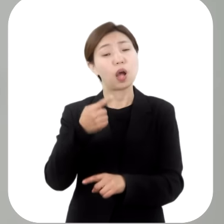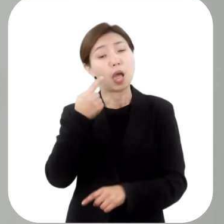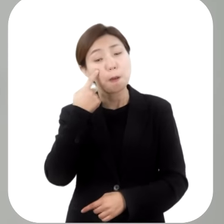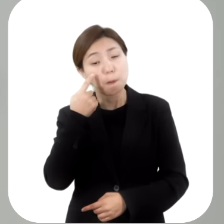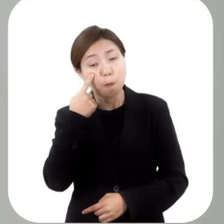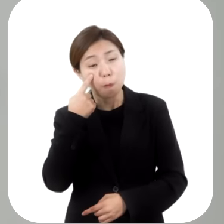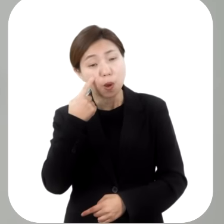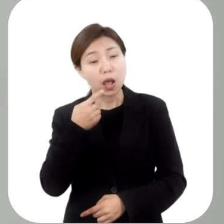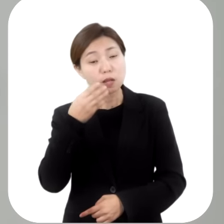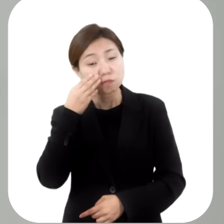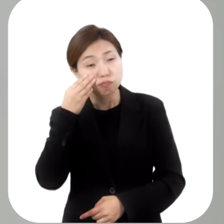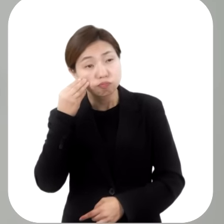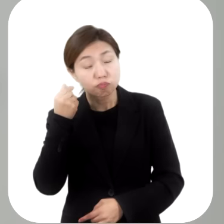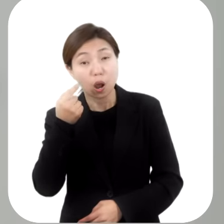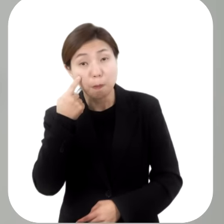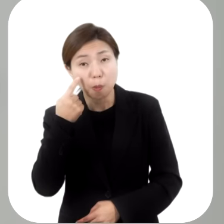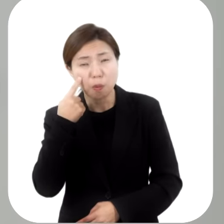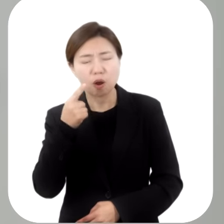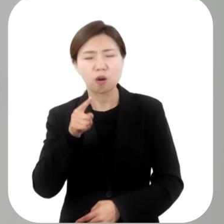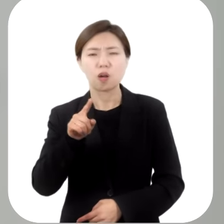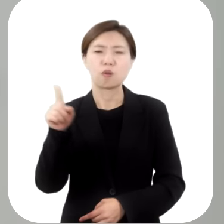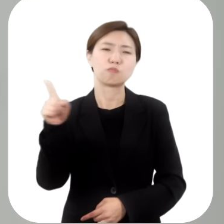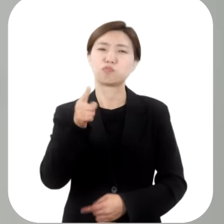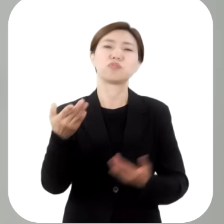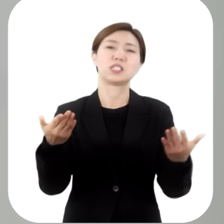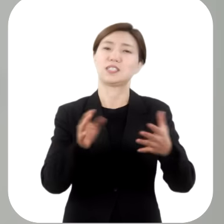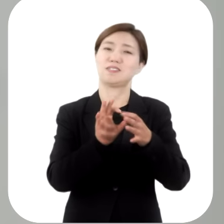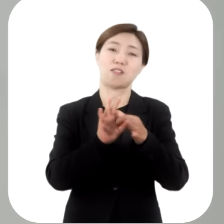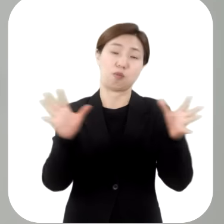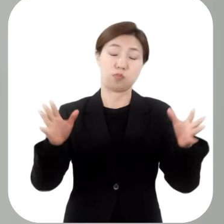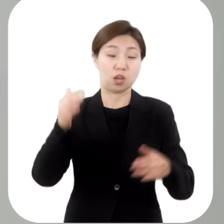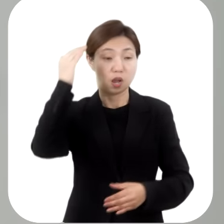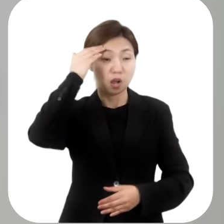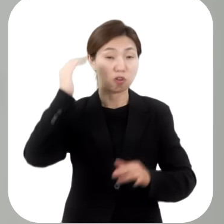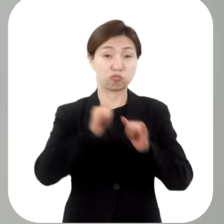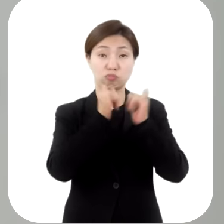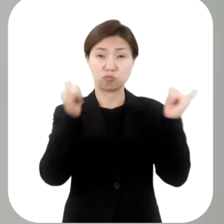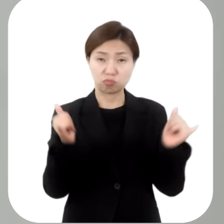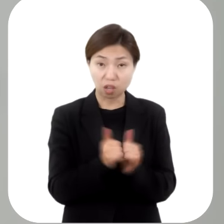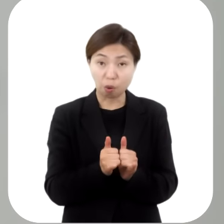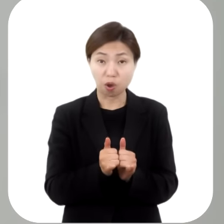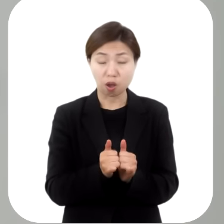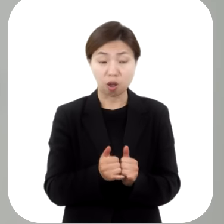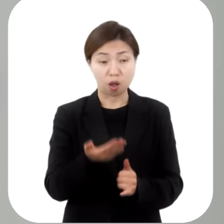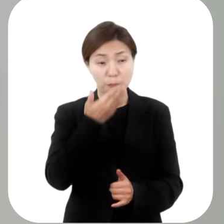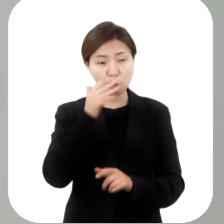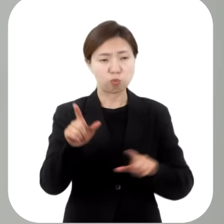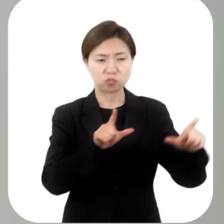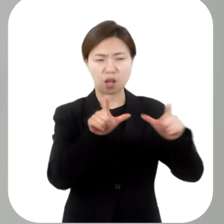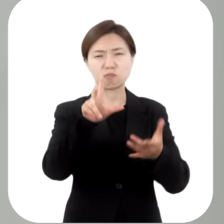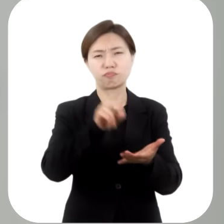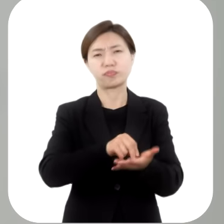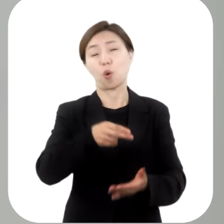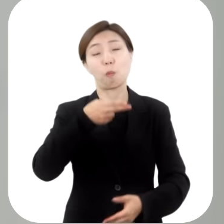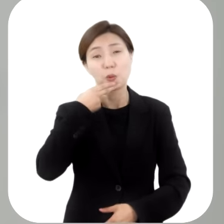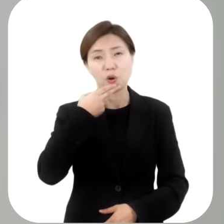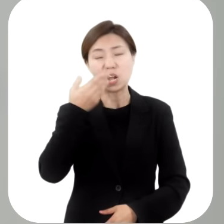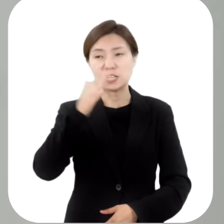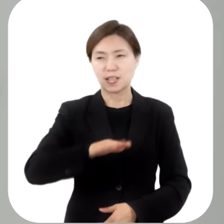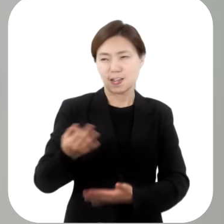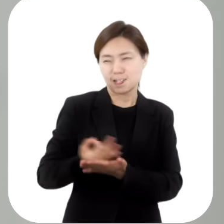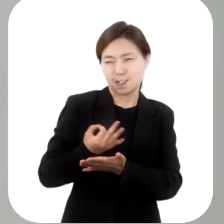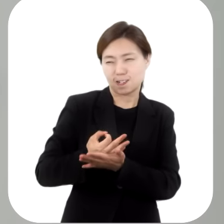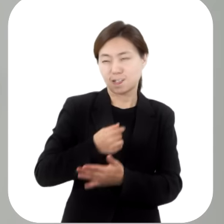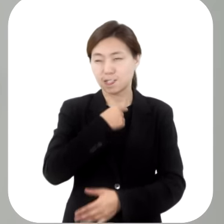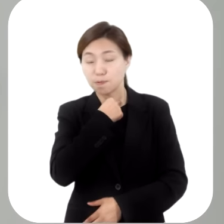저는 적응을 해 나간다면 저는 무엇을 해도 한국 사회에서 먹고 사는 데는 아무 문제가 없다.